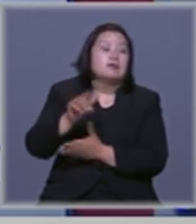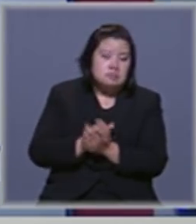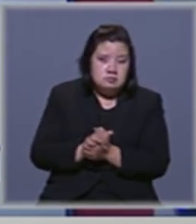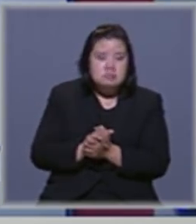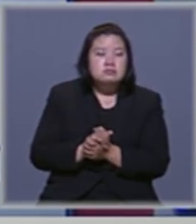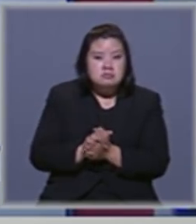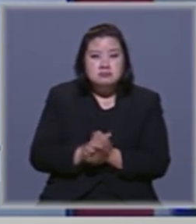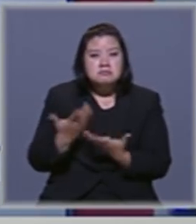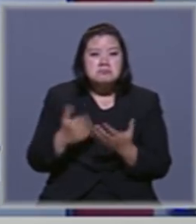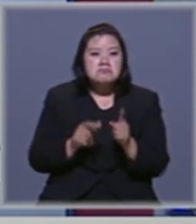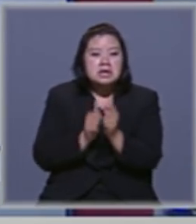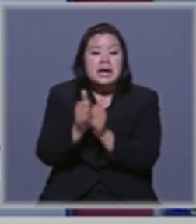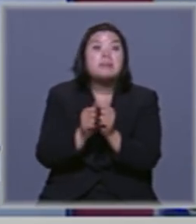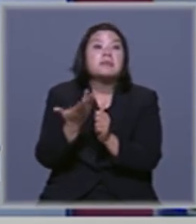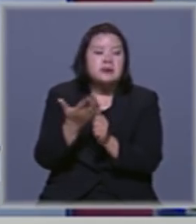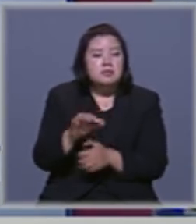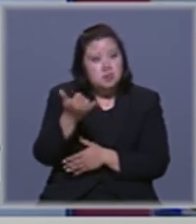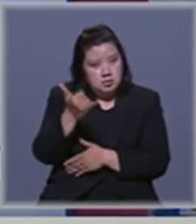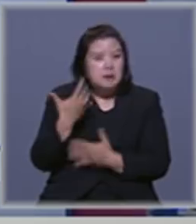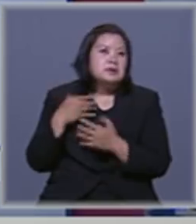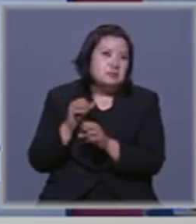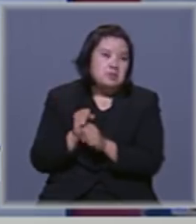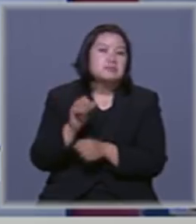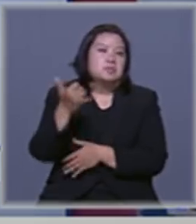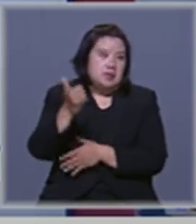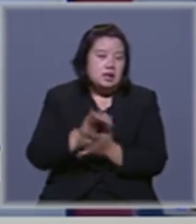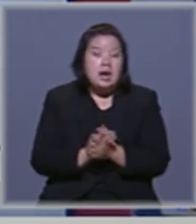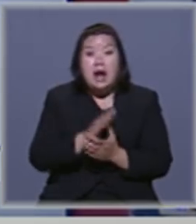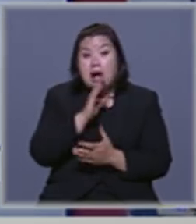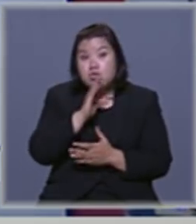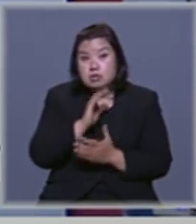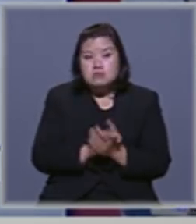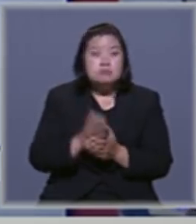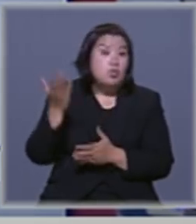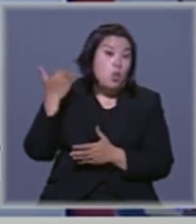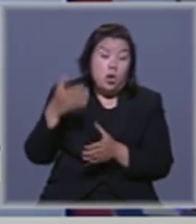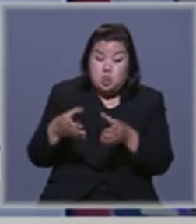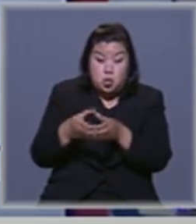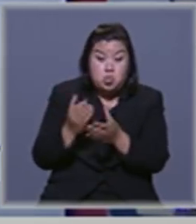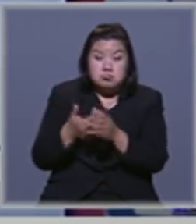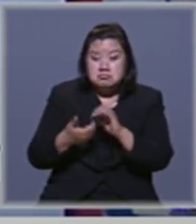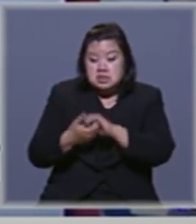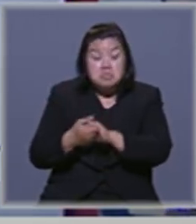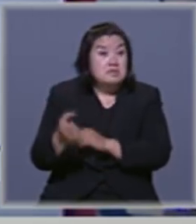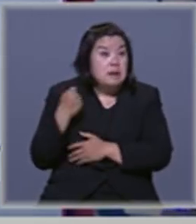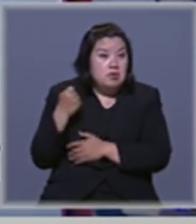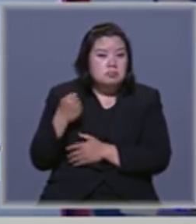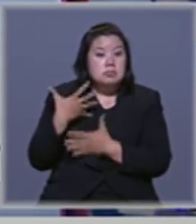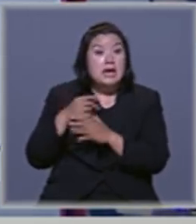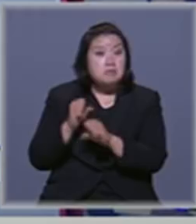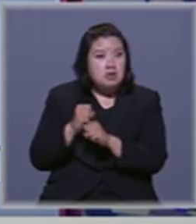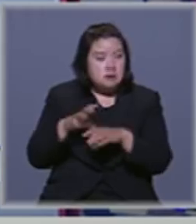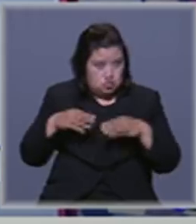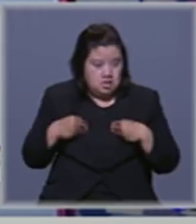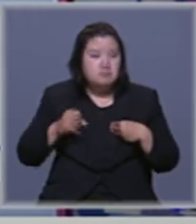อันนี้ก็คือนะประชาธิปัตย์เนี่ยถ้าสู้แบบเดิมแบบ54ประชาธิปัตย์ไม่กังวลเรื่องนี้อาจารย์วิชิตจึงบอกว่าถูกละ